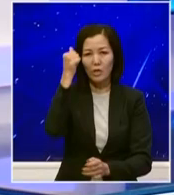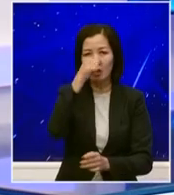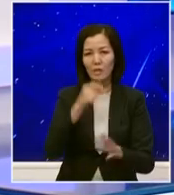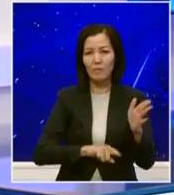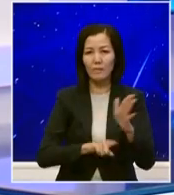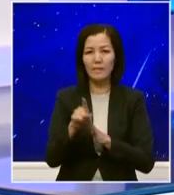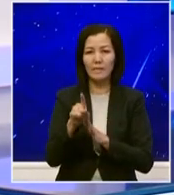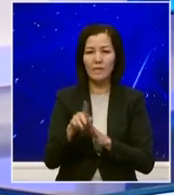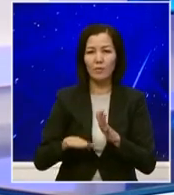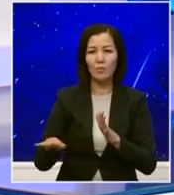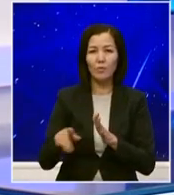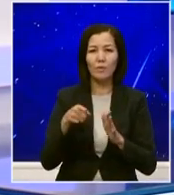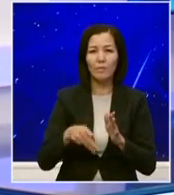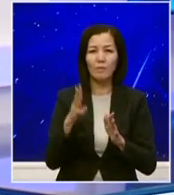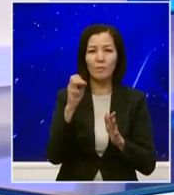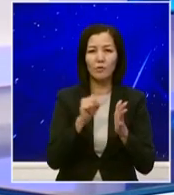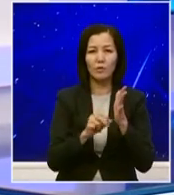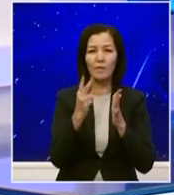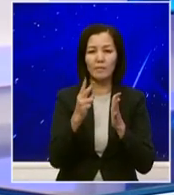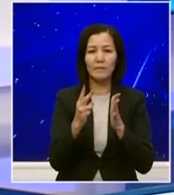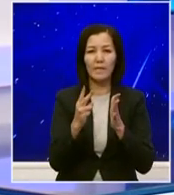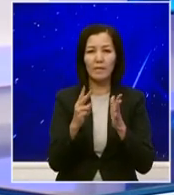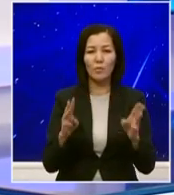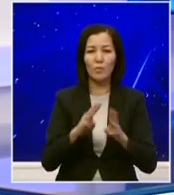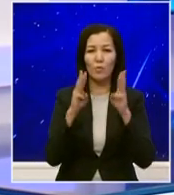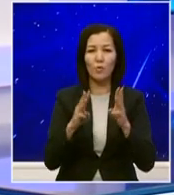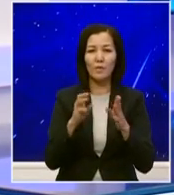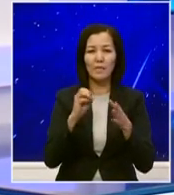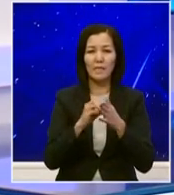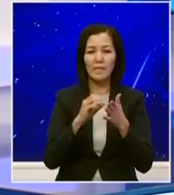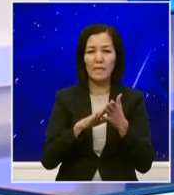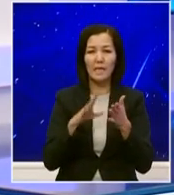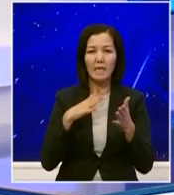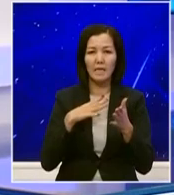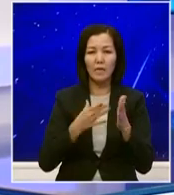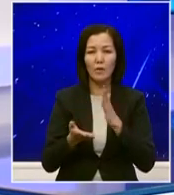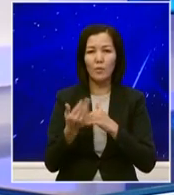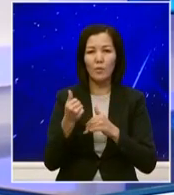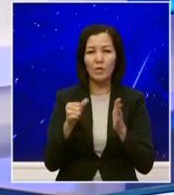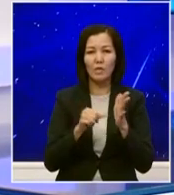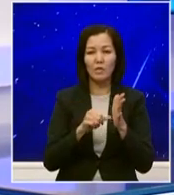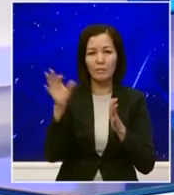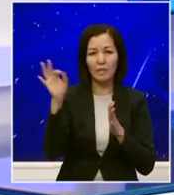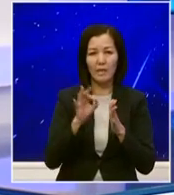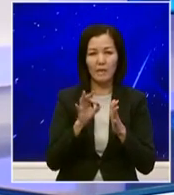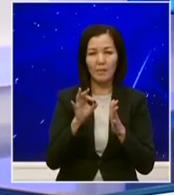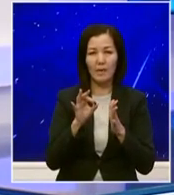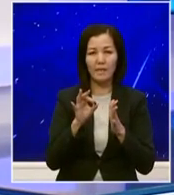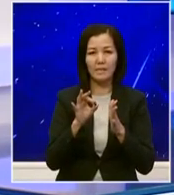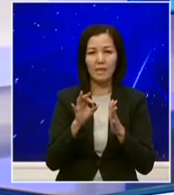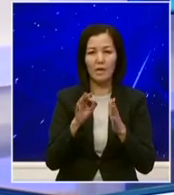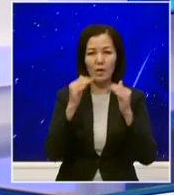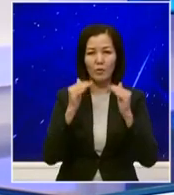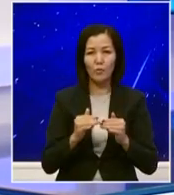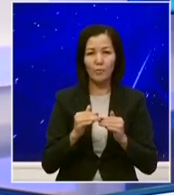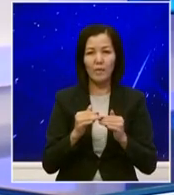Жыл басынан бері өңірде 1362 өрт тіркелген. Көрсеткіш өткен жылмен салыстырғанда 6% төмен. Ал қала аумағындағы өрт